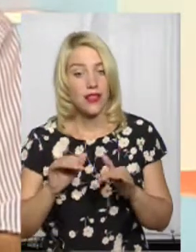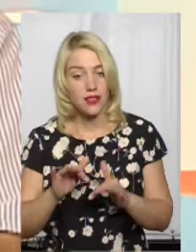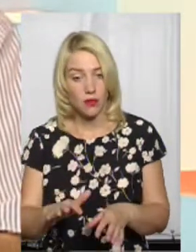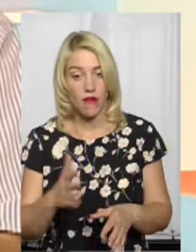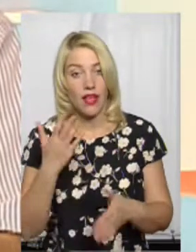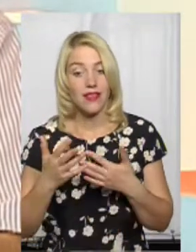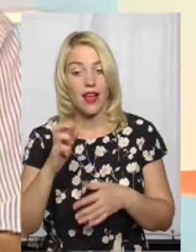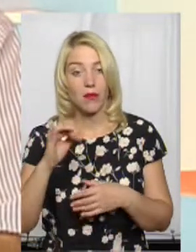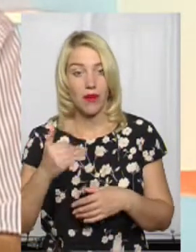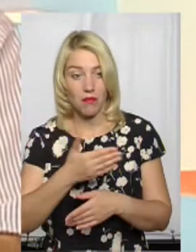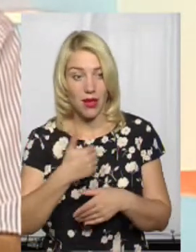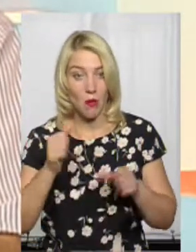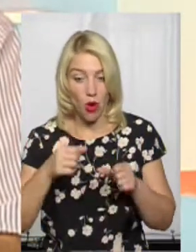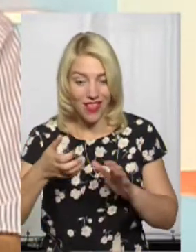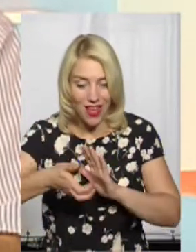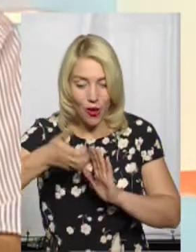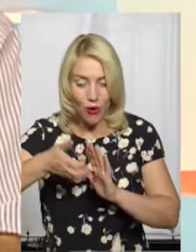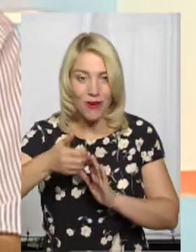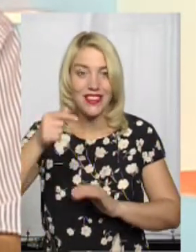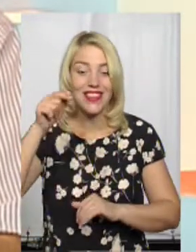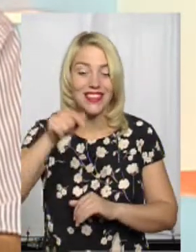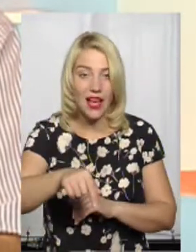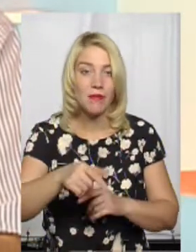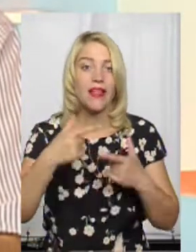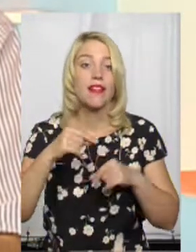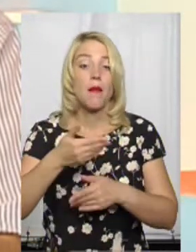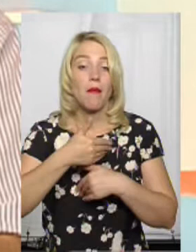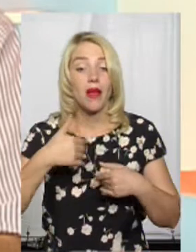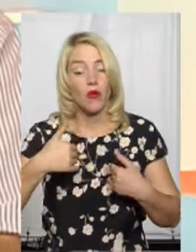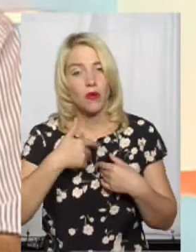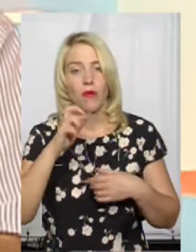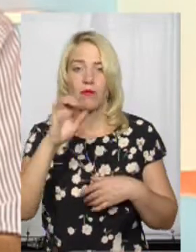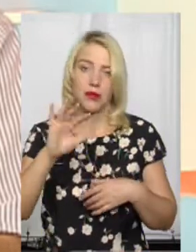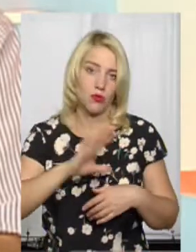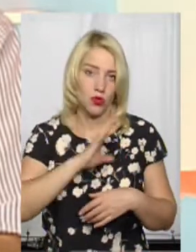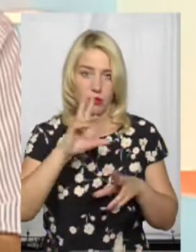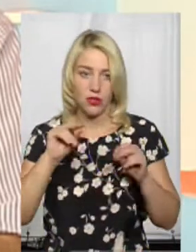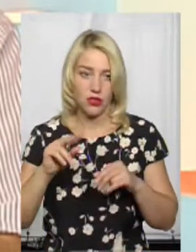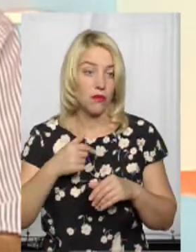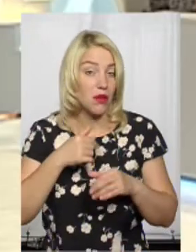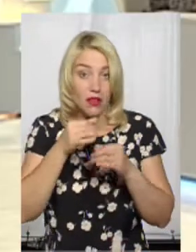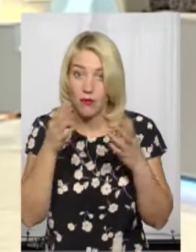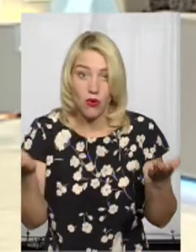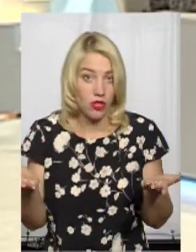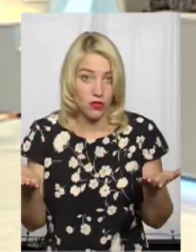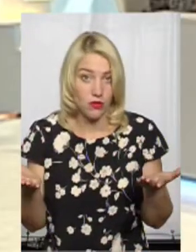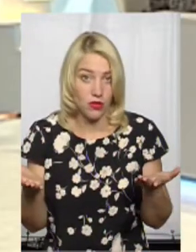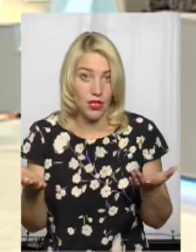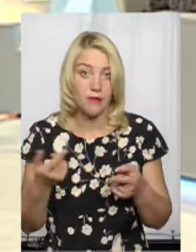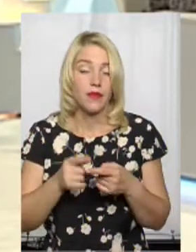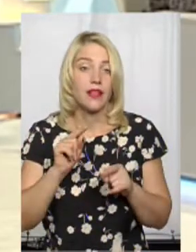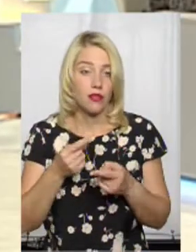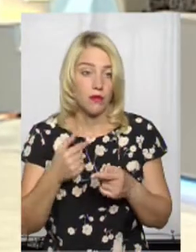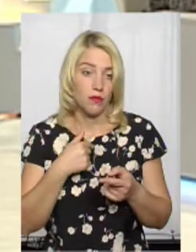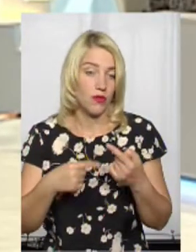копати там, де ми хочемо, ми були б дуже щасливі, повірте. А чому ви так не можете робити? Ми не можемо через те, повертаючись знову ж